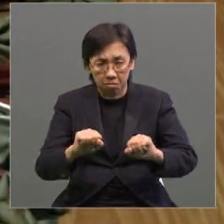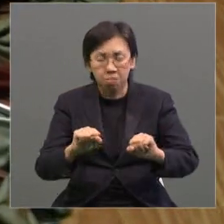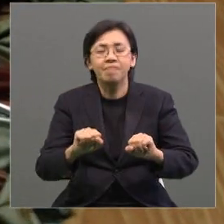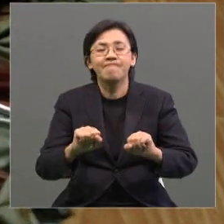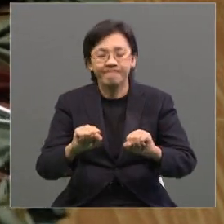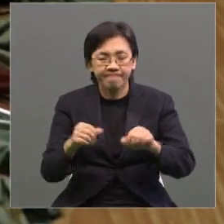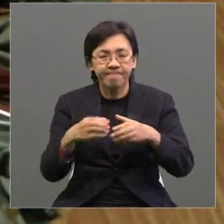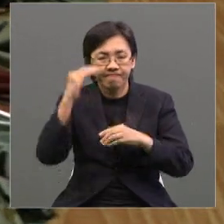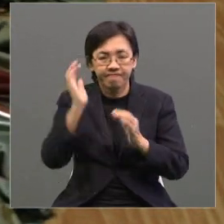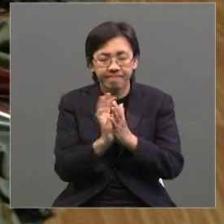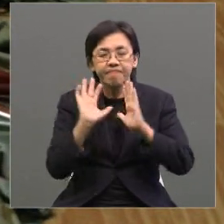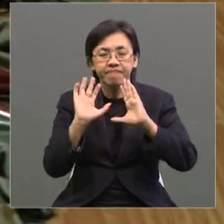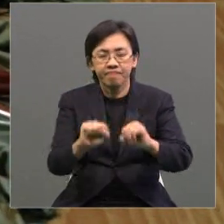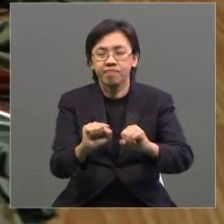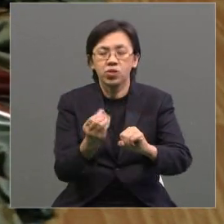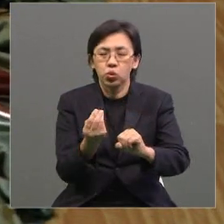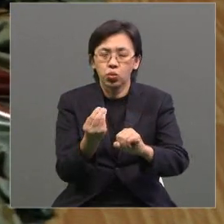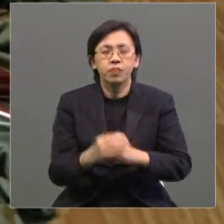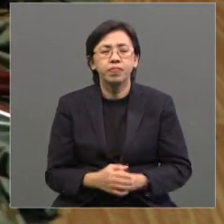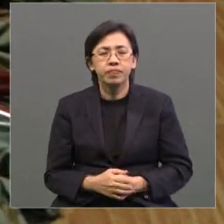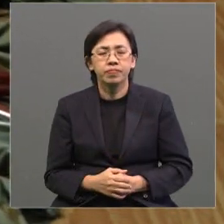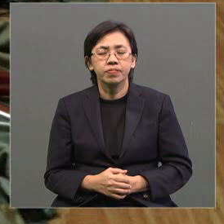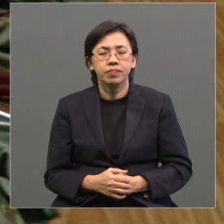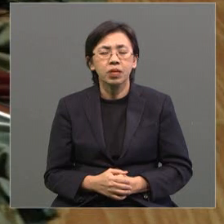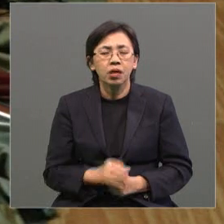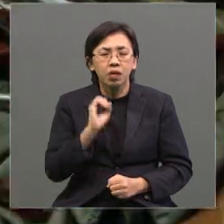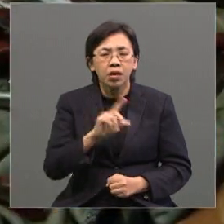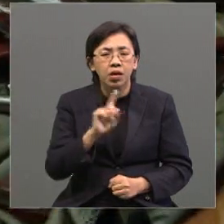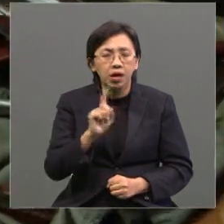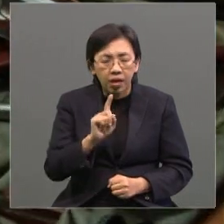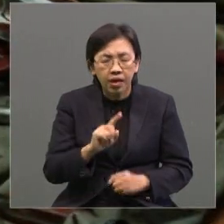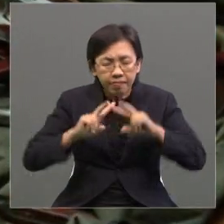ไหร่เนี่ยชุดสืบสวนจะเข้าไปจับกลุ่มตัวทันทีแต่เบื้องต้นบอกได้เพียงว่